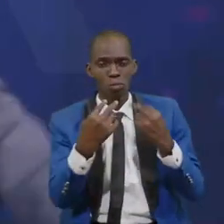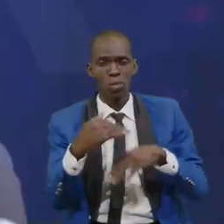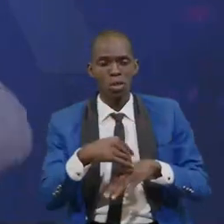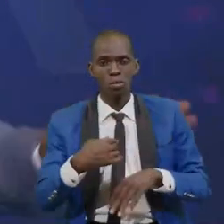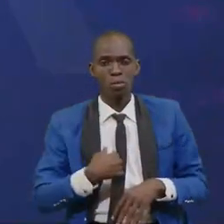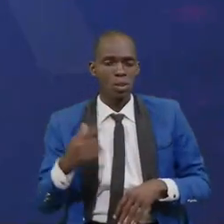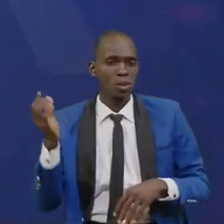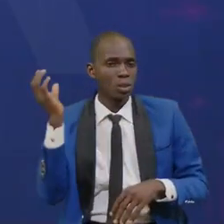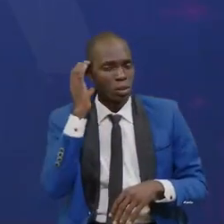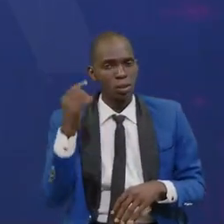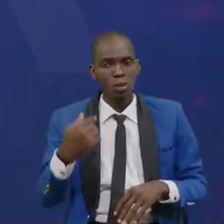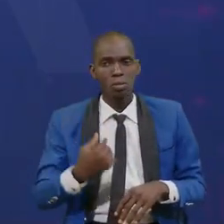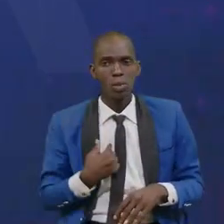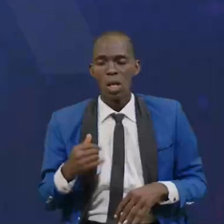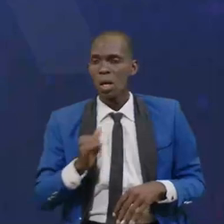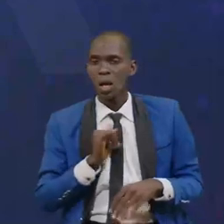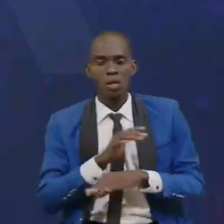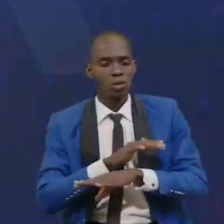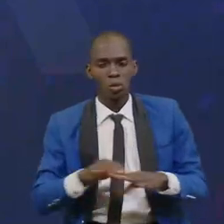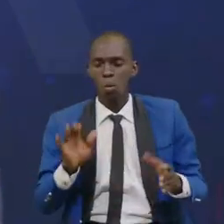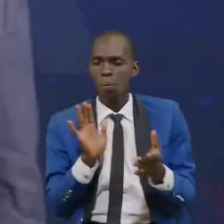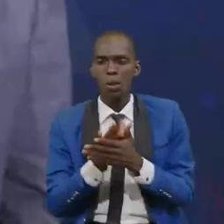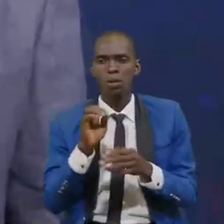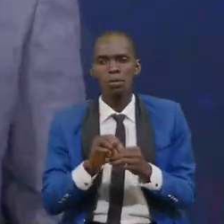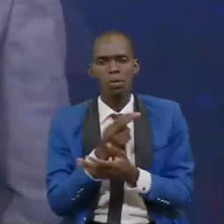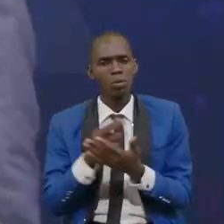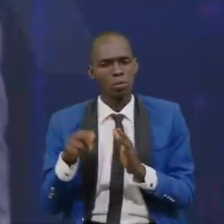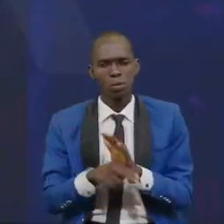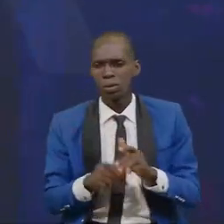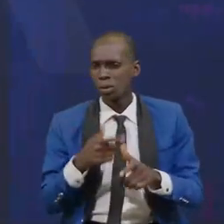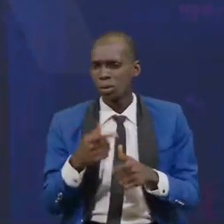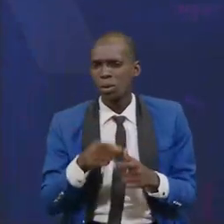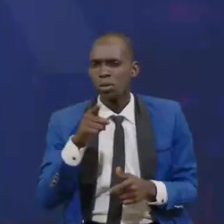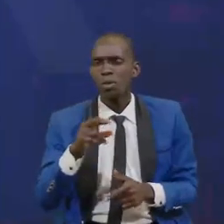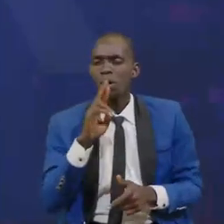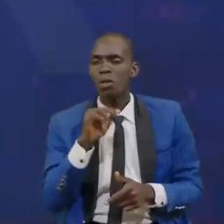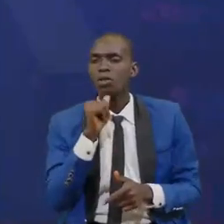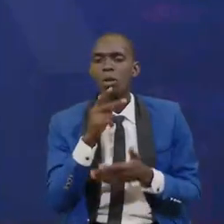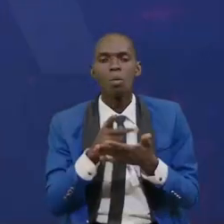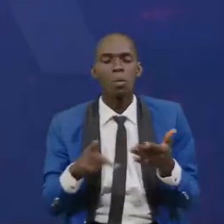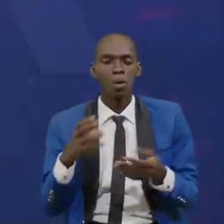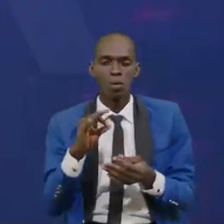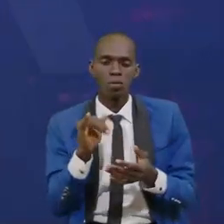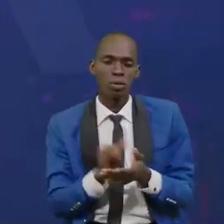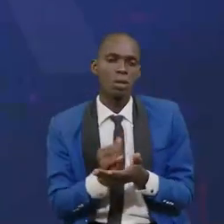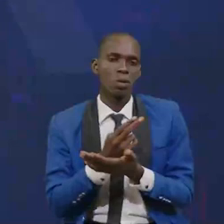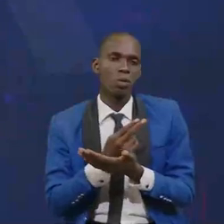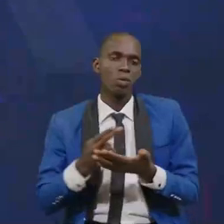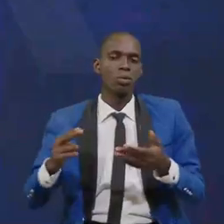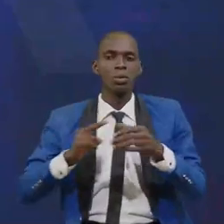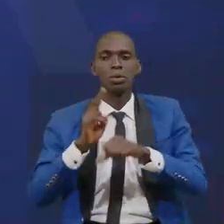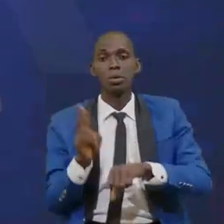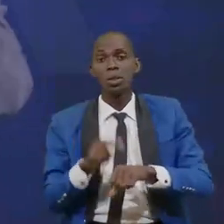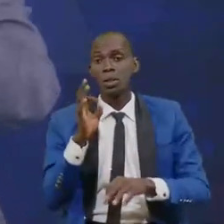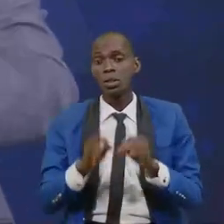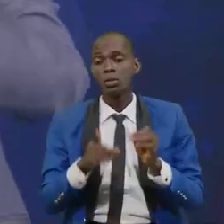écoutez-moi. Et ne croyez pas à la sainteté. Tu ne fais pas partie de ce saint, de cette nation sainte. Tu ne